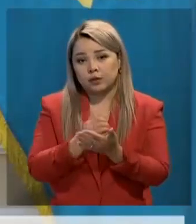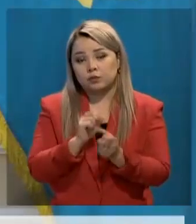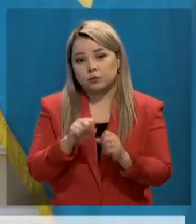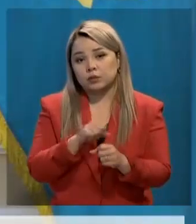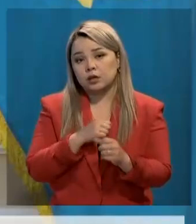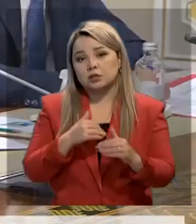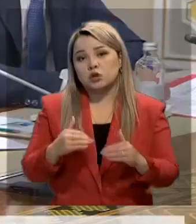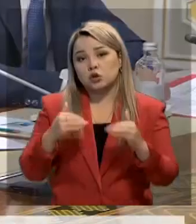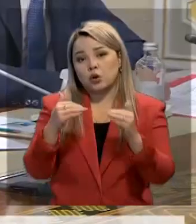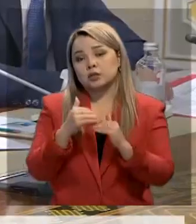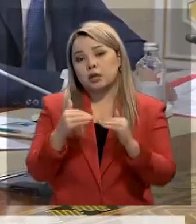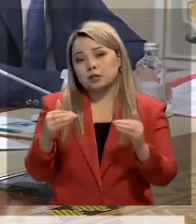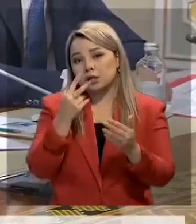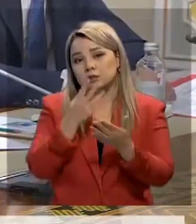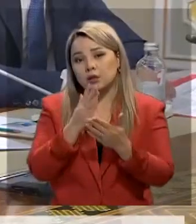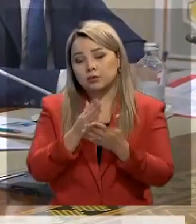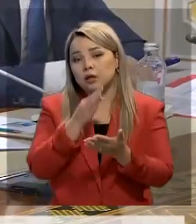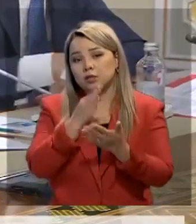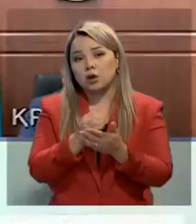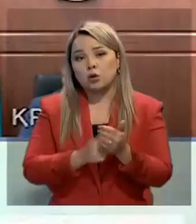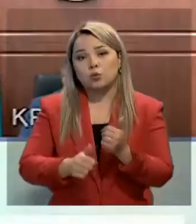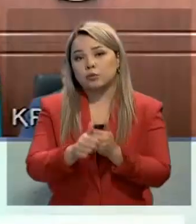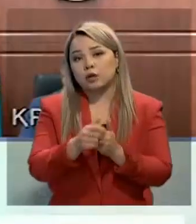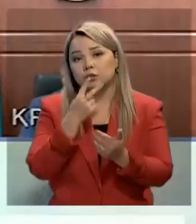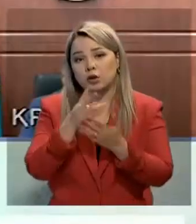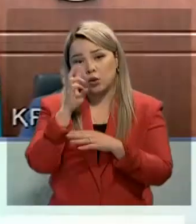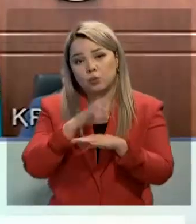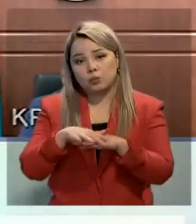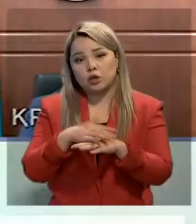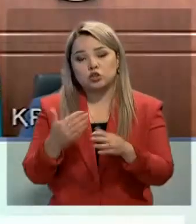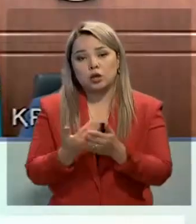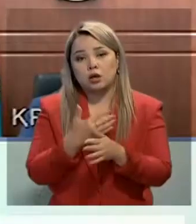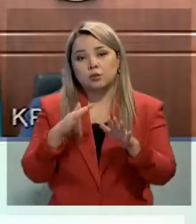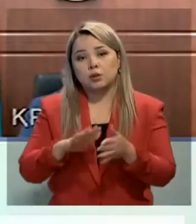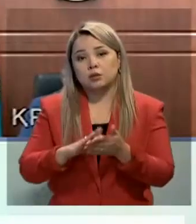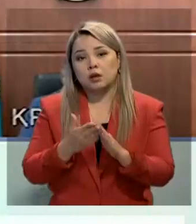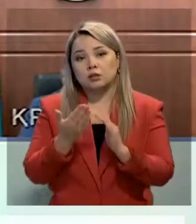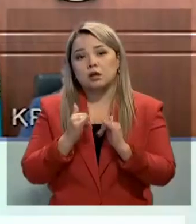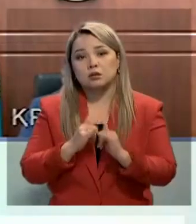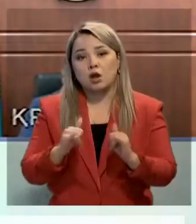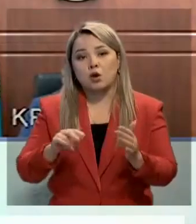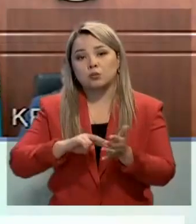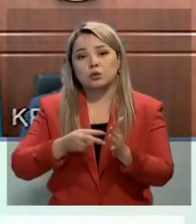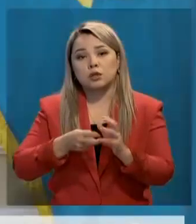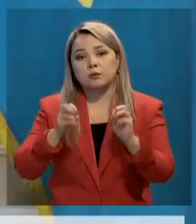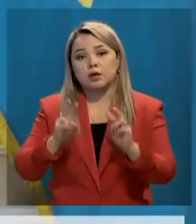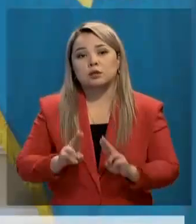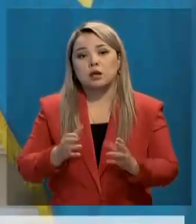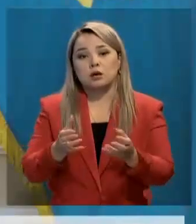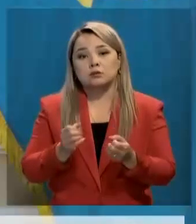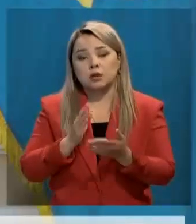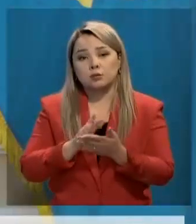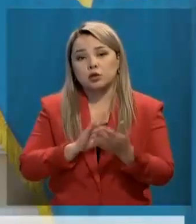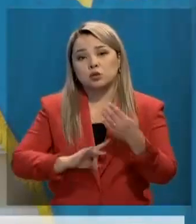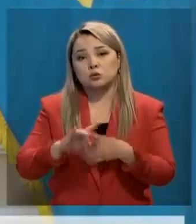ең жоғары деңгейі бойынша көш бастап тұр. Үкімет жаңа өзенді дамыту үшін арнайы жоспар қабылдады.